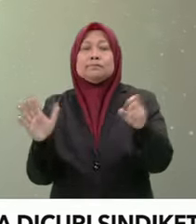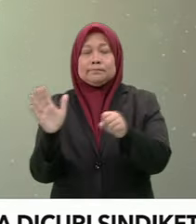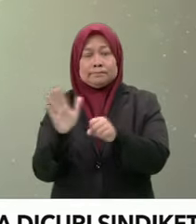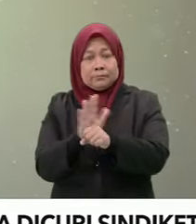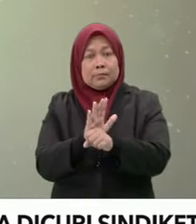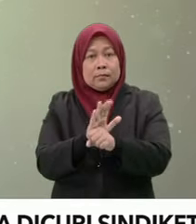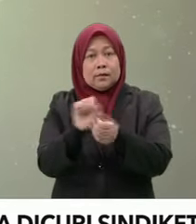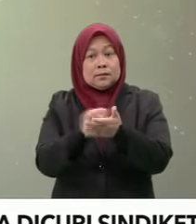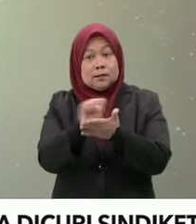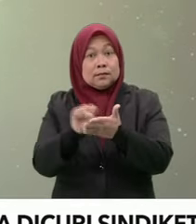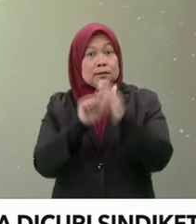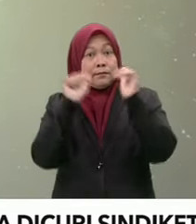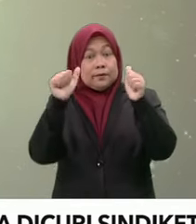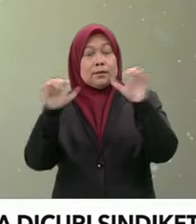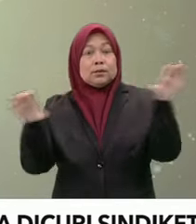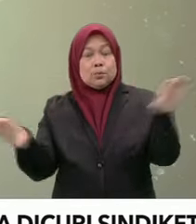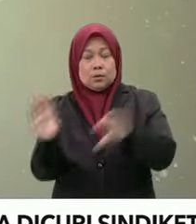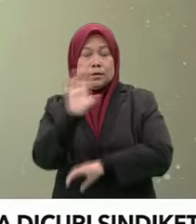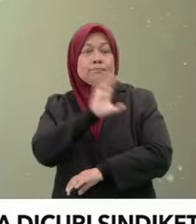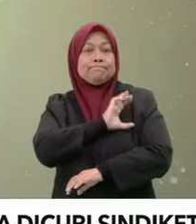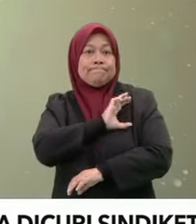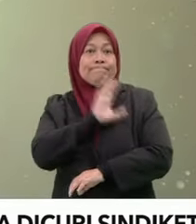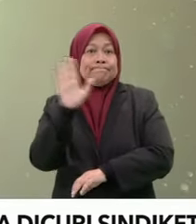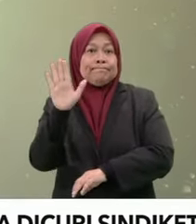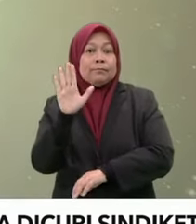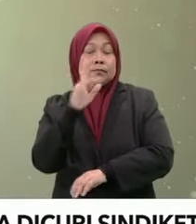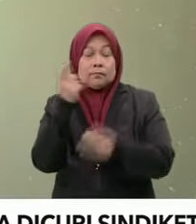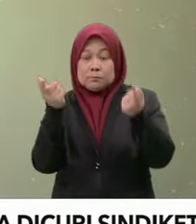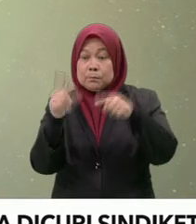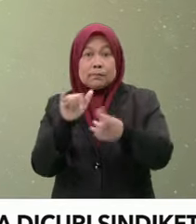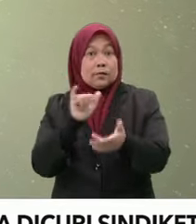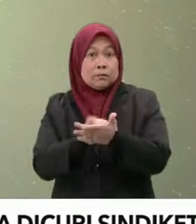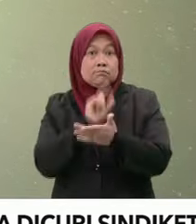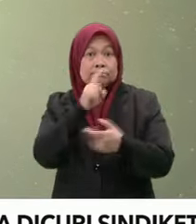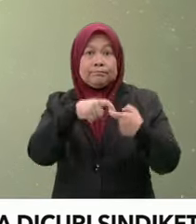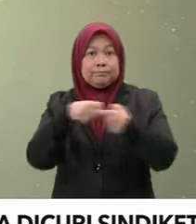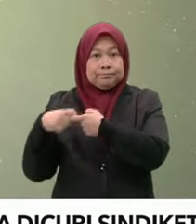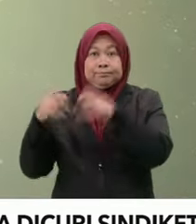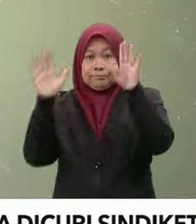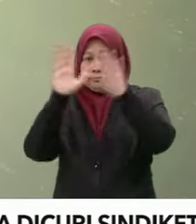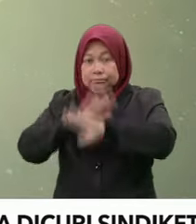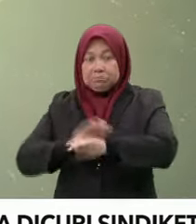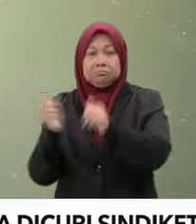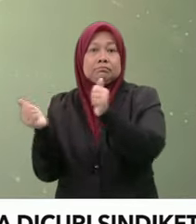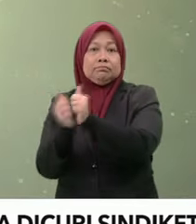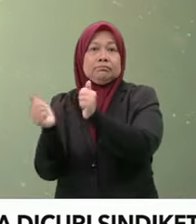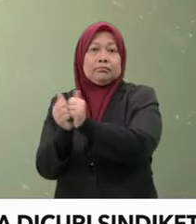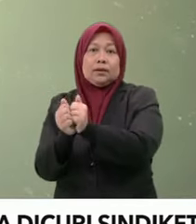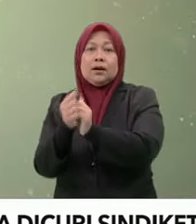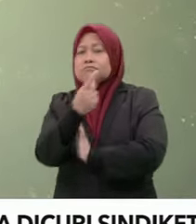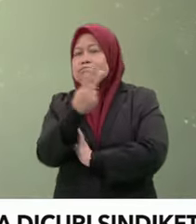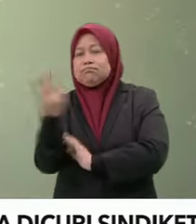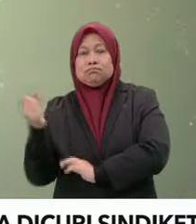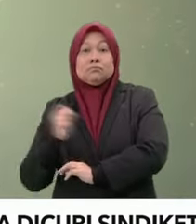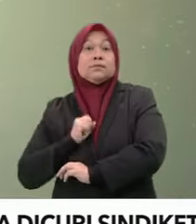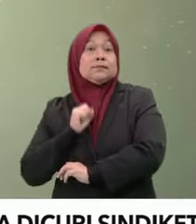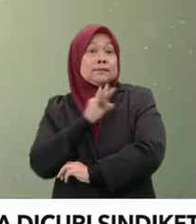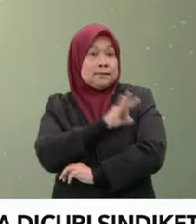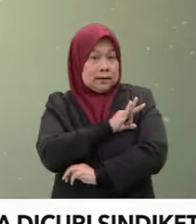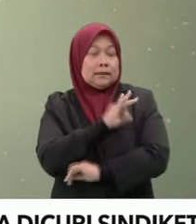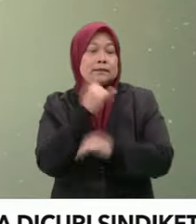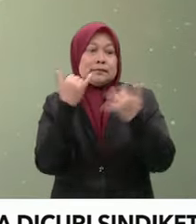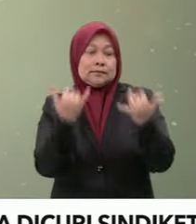susulan daripada siasatan awal dijalankan oleh polis. Kejadian ini membabitkan sindiket yang bersekongkol dengan beberapa kaki tangannya